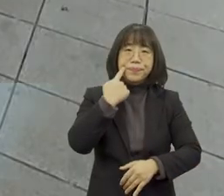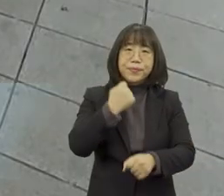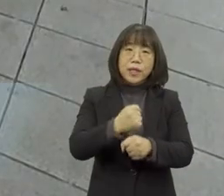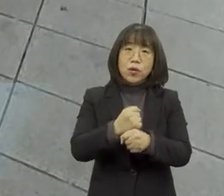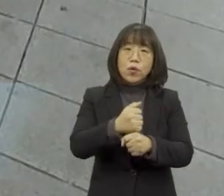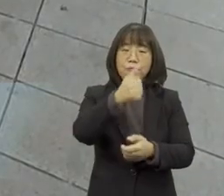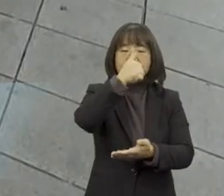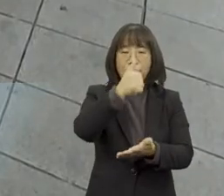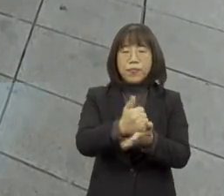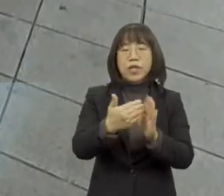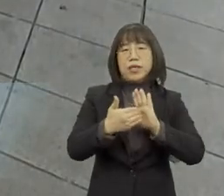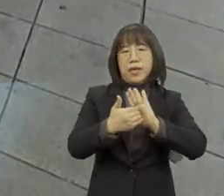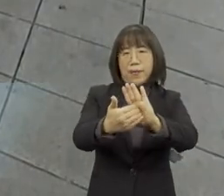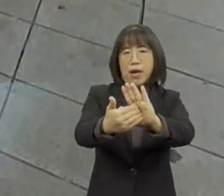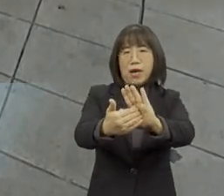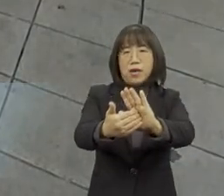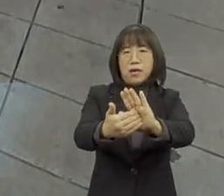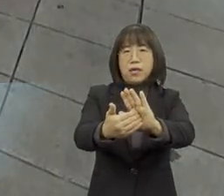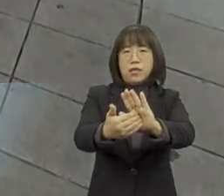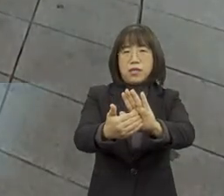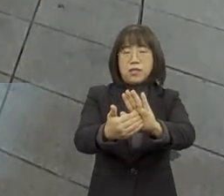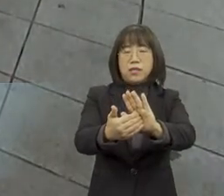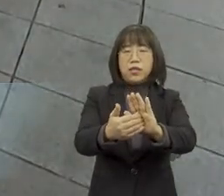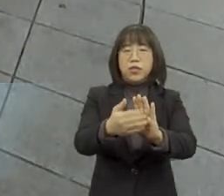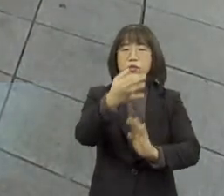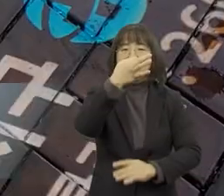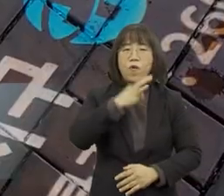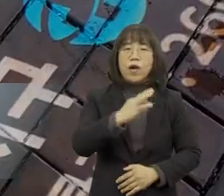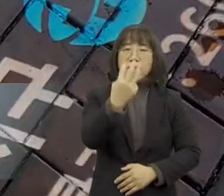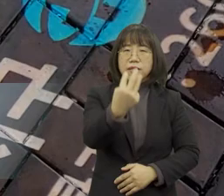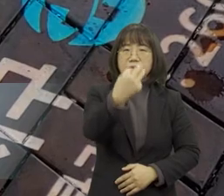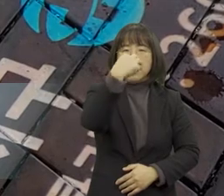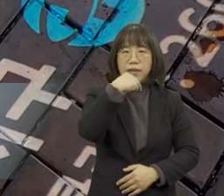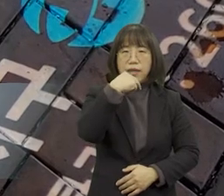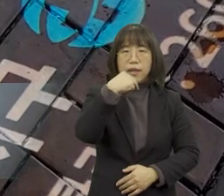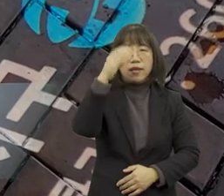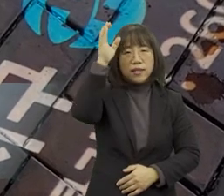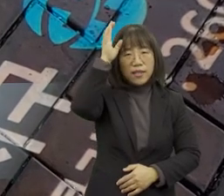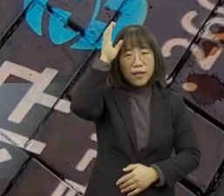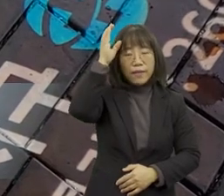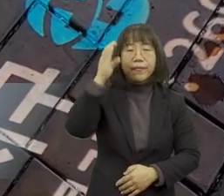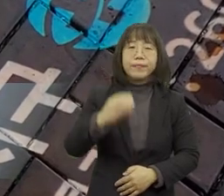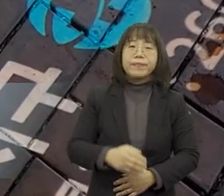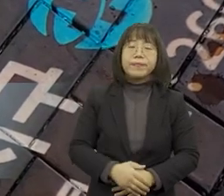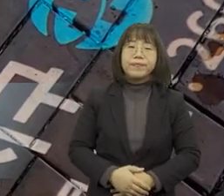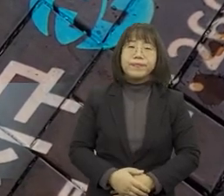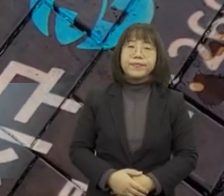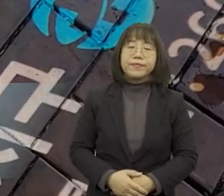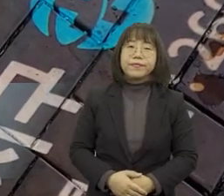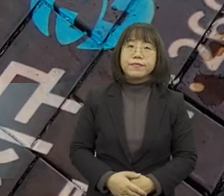향상되고 범죄를 예방할 수 있어 1석 3조의 효과가 있을 것으로 기대하고 있습니다